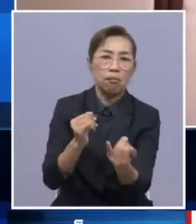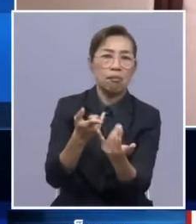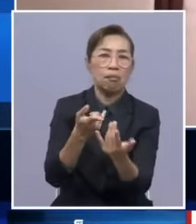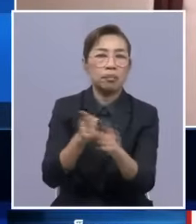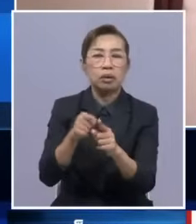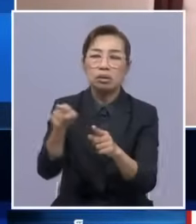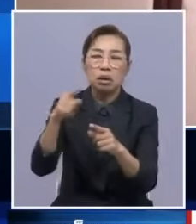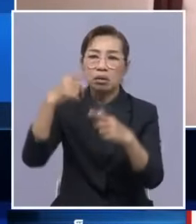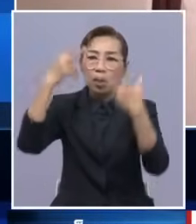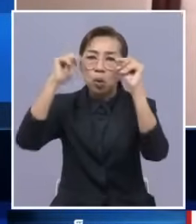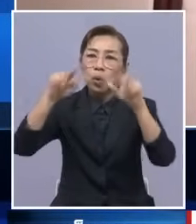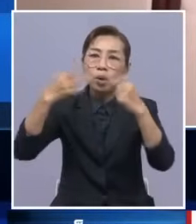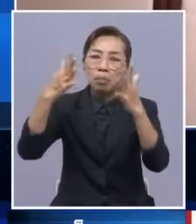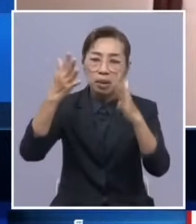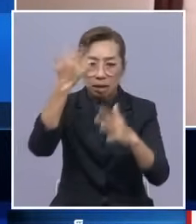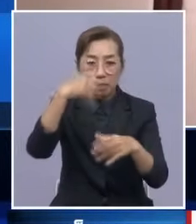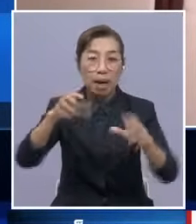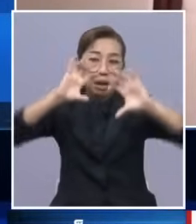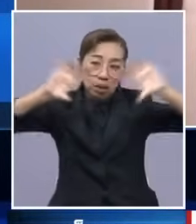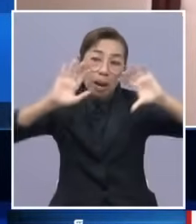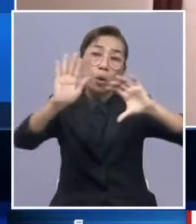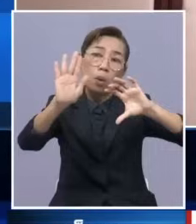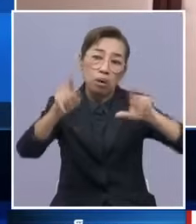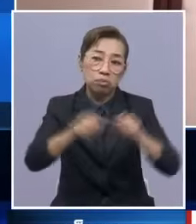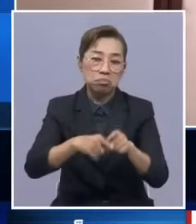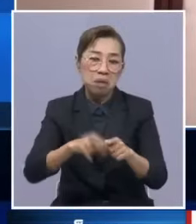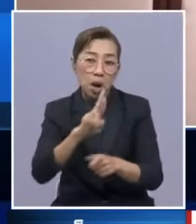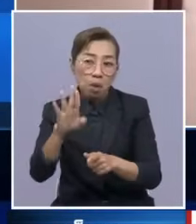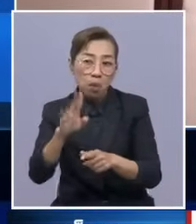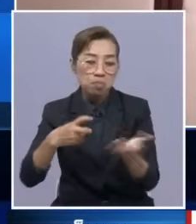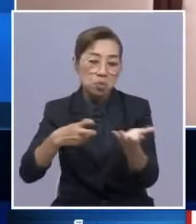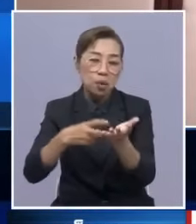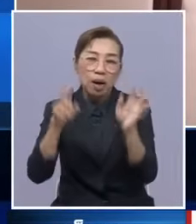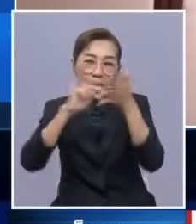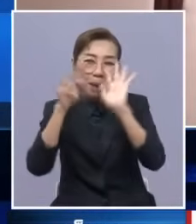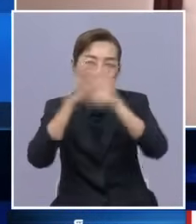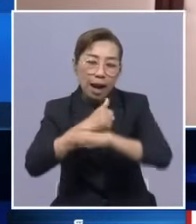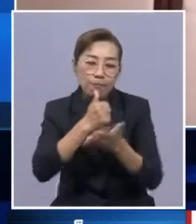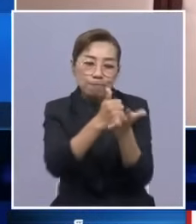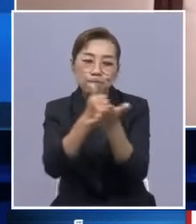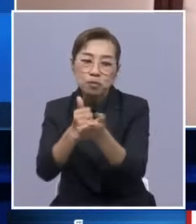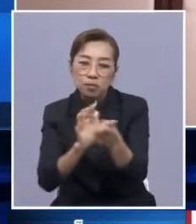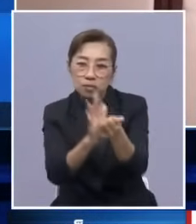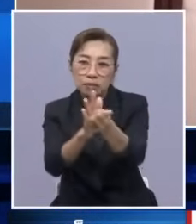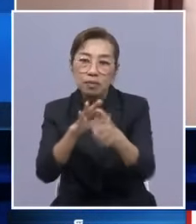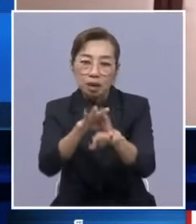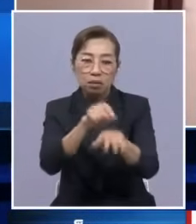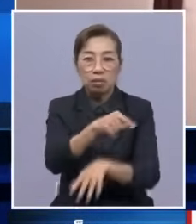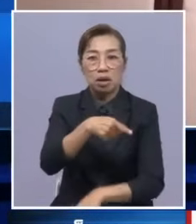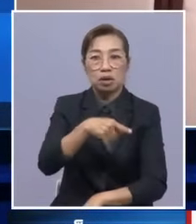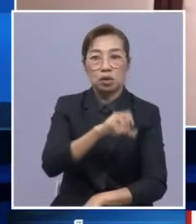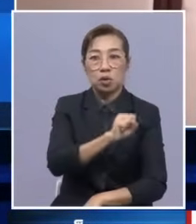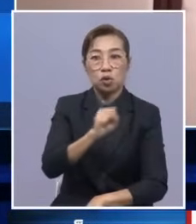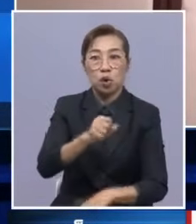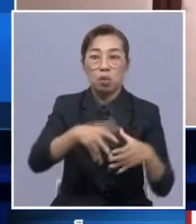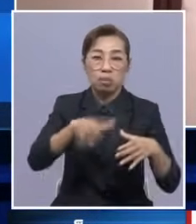บสักครั้งก็คือระบบตั๋วในรัฐบาลเศรษฐายังมีอยู่หรือไม่ผู้กำกับสมหวังที่คนของพรรคเพื่อไทยมาขอตำแหน่งกับท่านนายกส